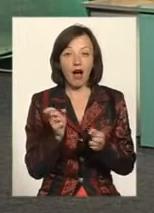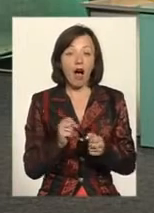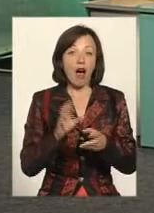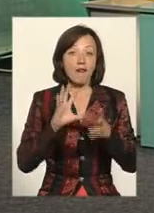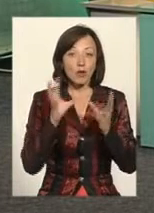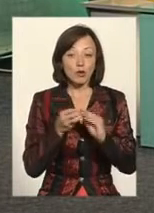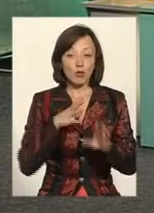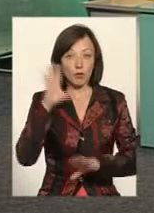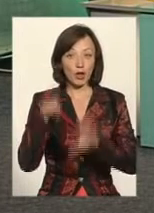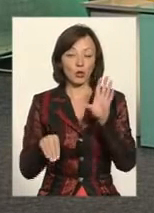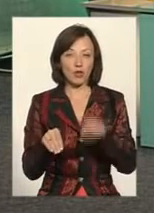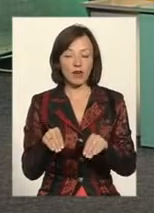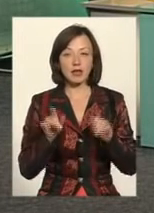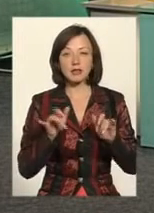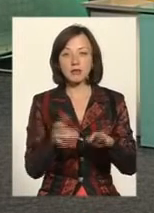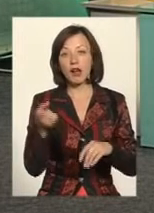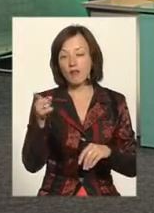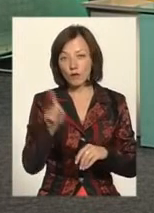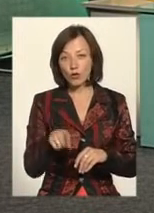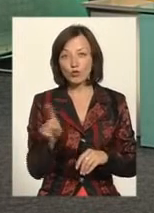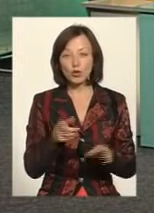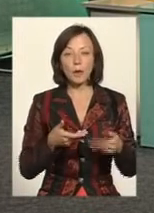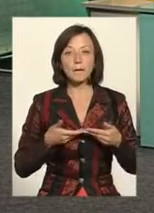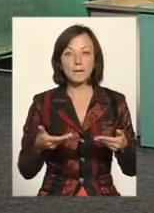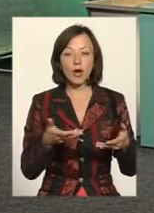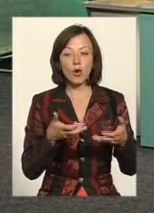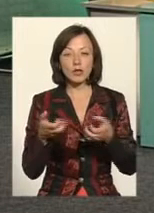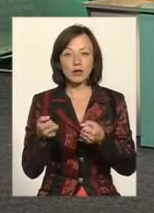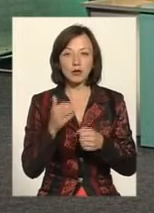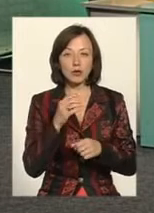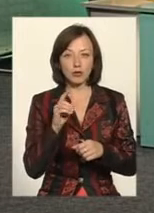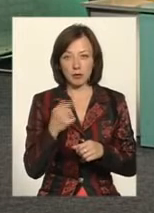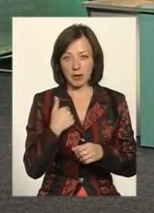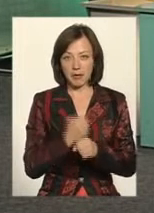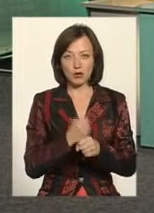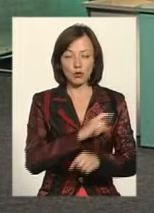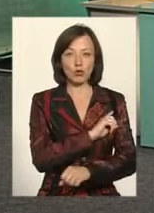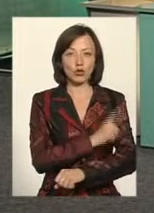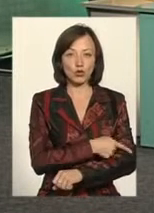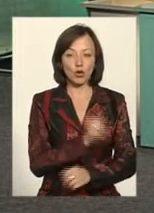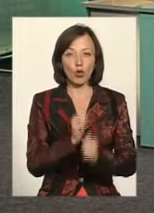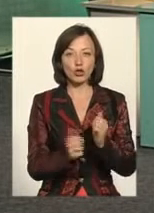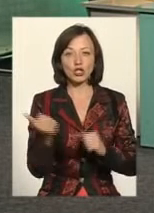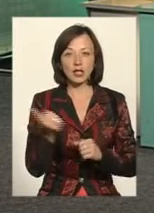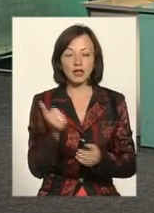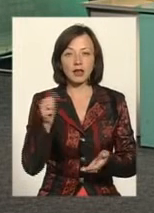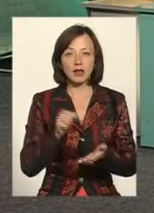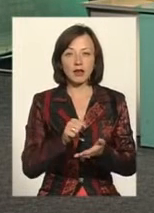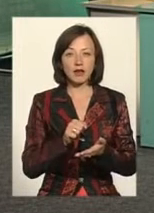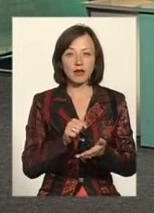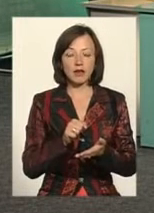повне ігнорування. Справа в тому, що ми отримуємо дуже, по-перше, ми працюємо потужно, ми кожен тиждень видаємо